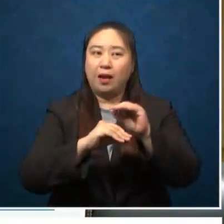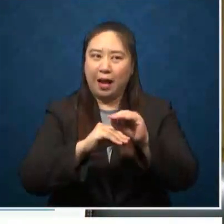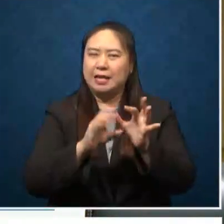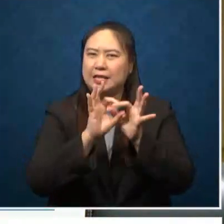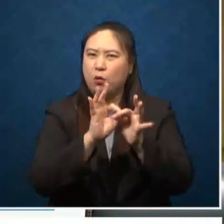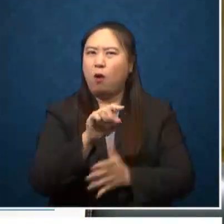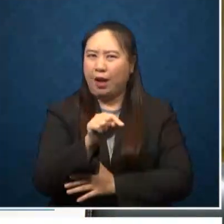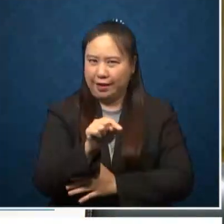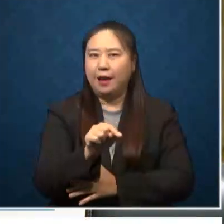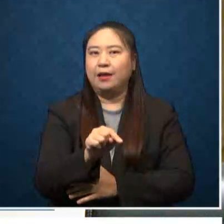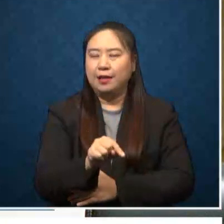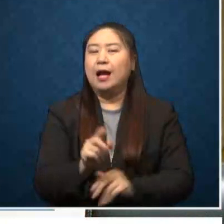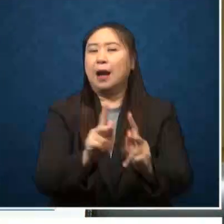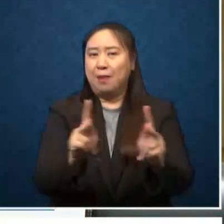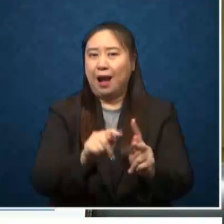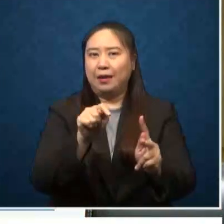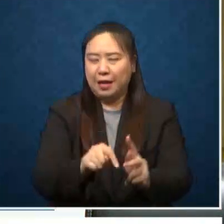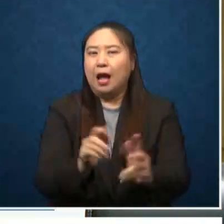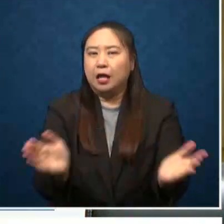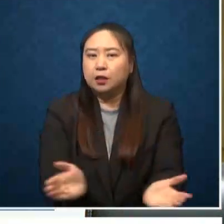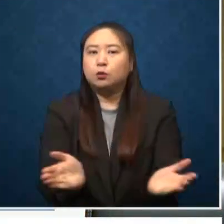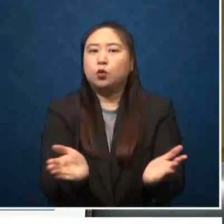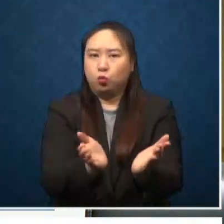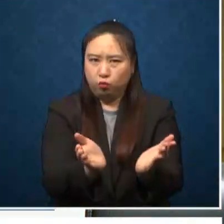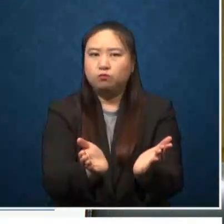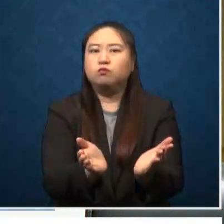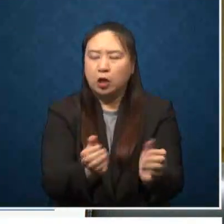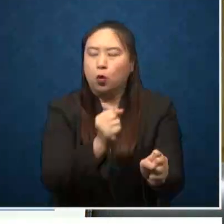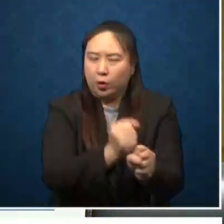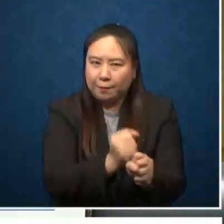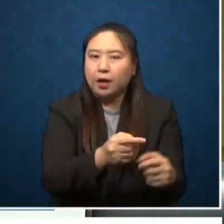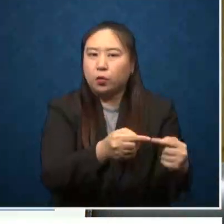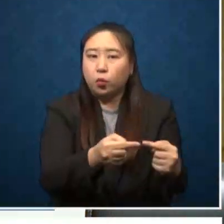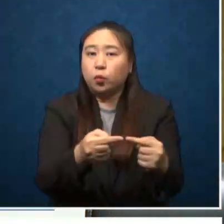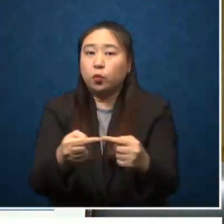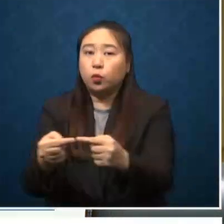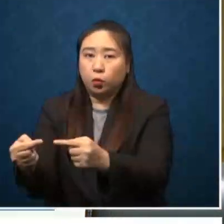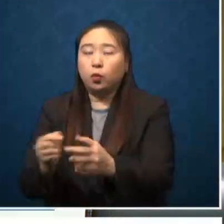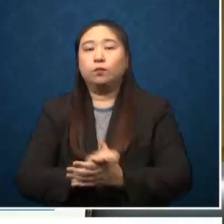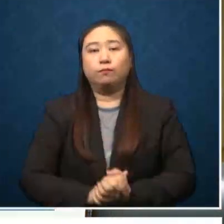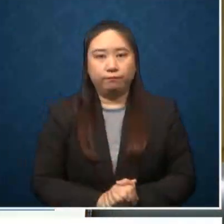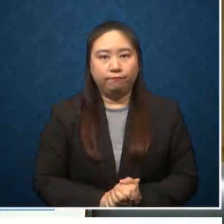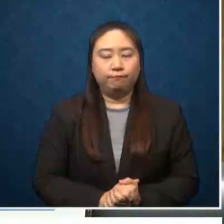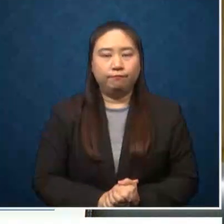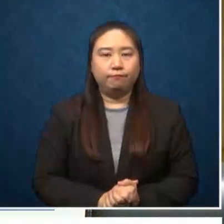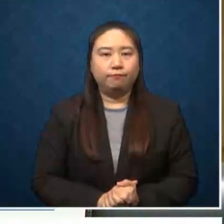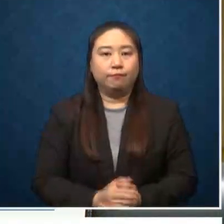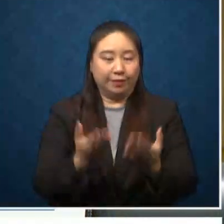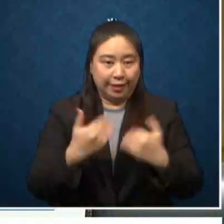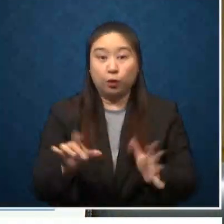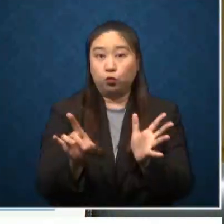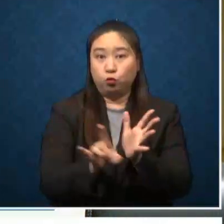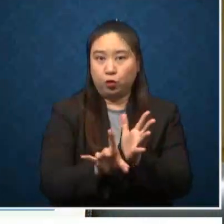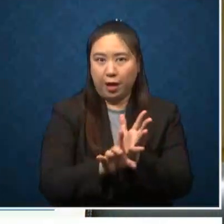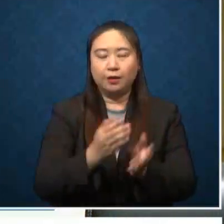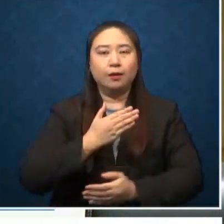สนับสนุนกรรมการหมู่บ้านให้มีความต่อเนื่องเป็นประการที่ 2และประการสุดท้าย